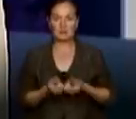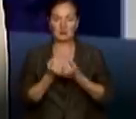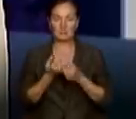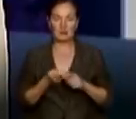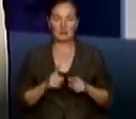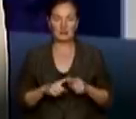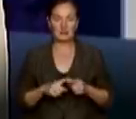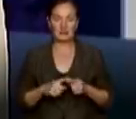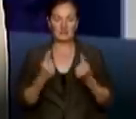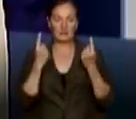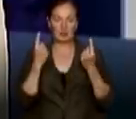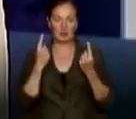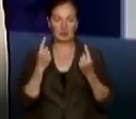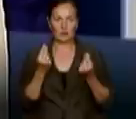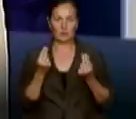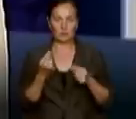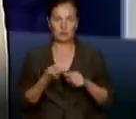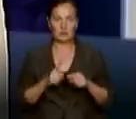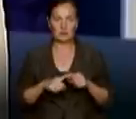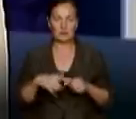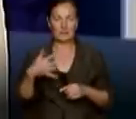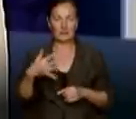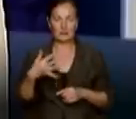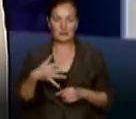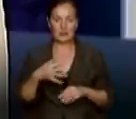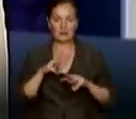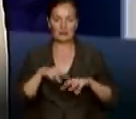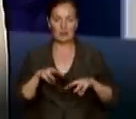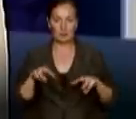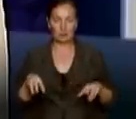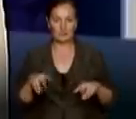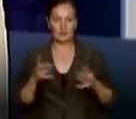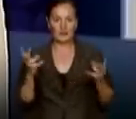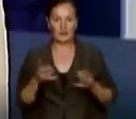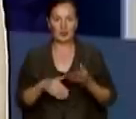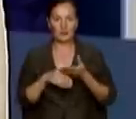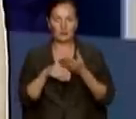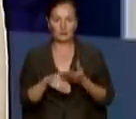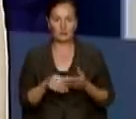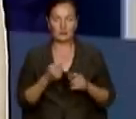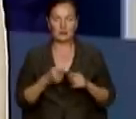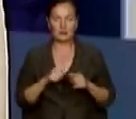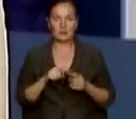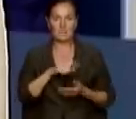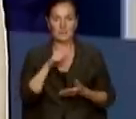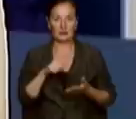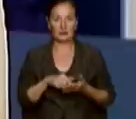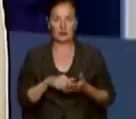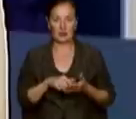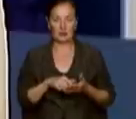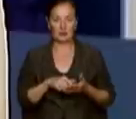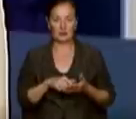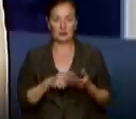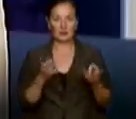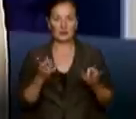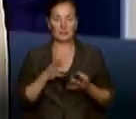великі кошти, як я почула, це сума 50 мільйонів. Тобто потрібна допомога, і це питання вже на вчора його потрібно